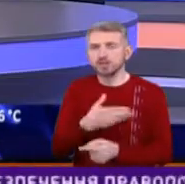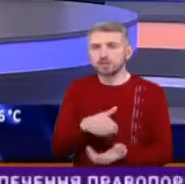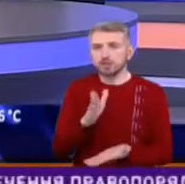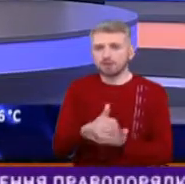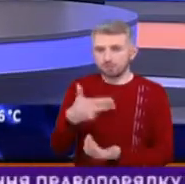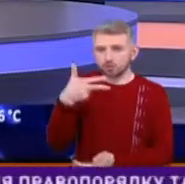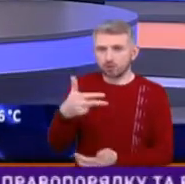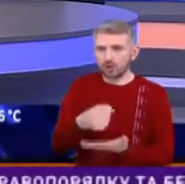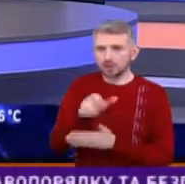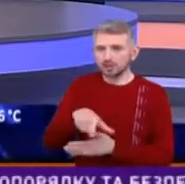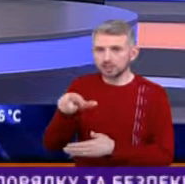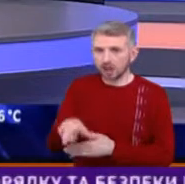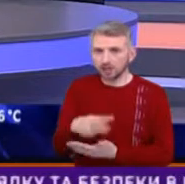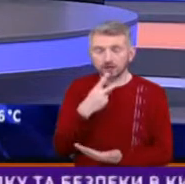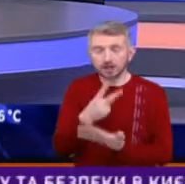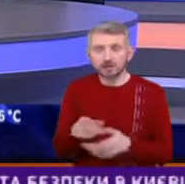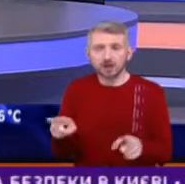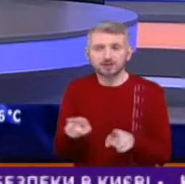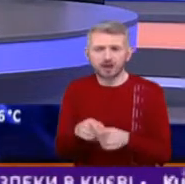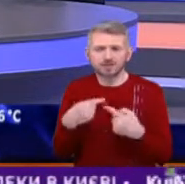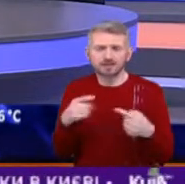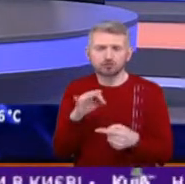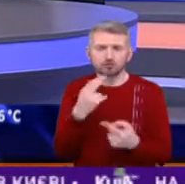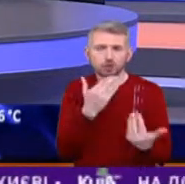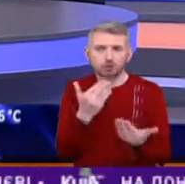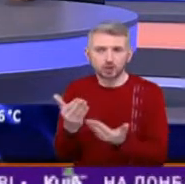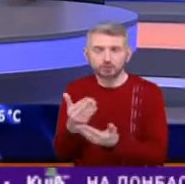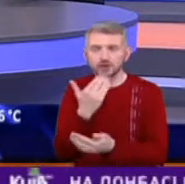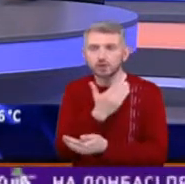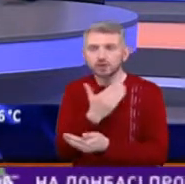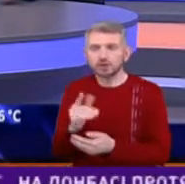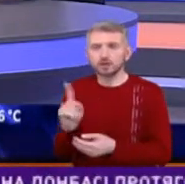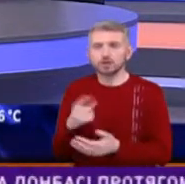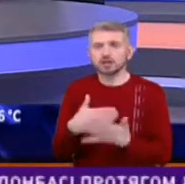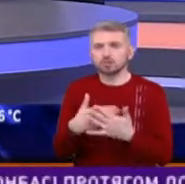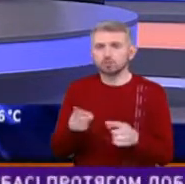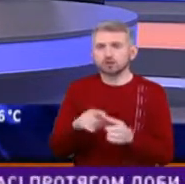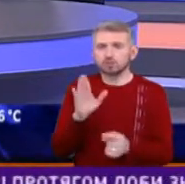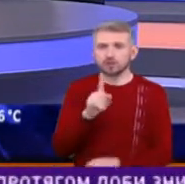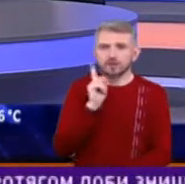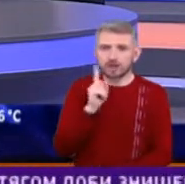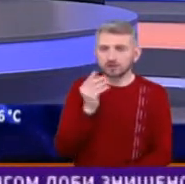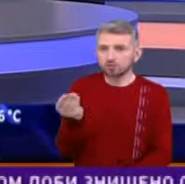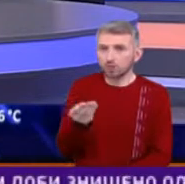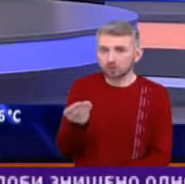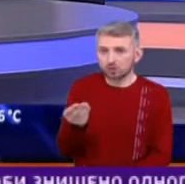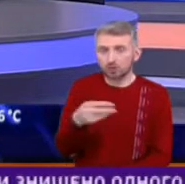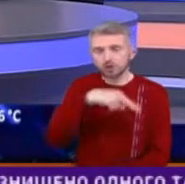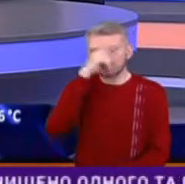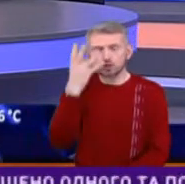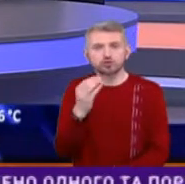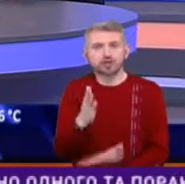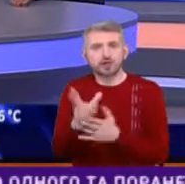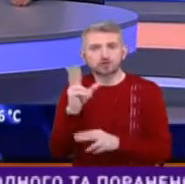цих 3 кандидатів. Виглядає так, з різних соціологічних опитувань, з останніх, зокрема, що нібито це буде Зеленський-Порошенко, у Тимошенко ще є